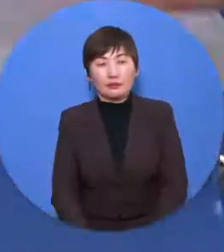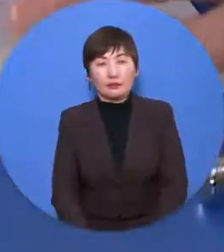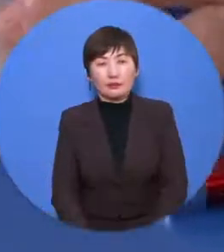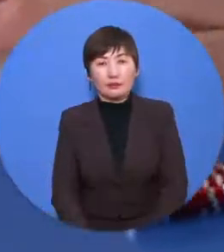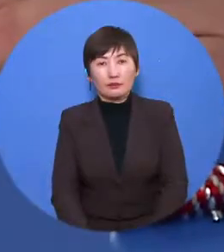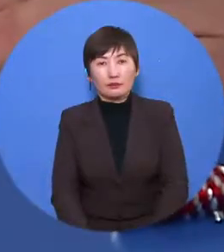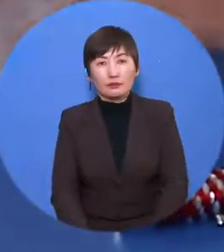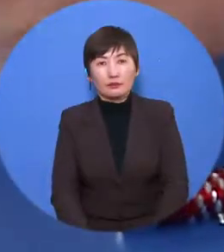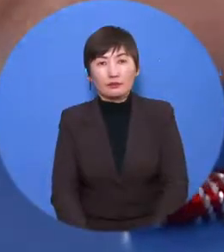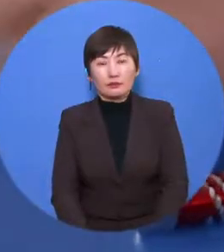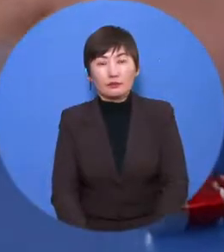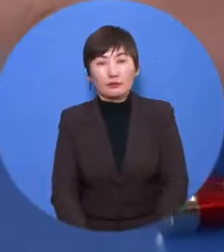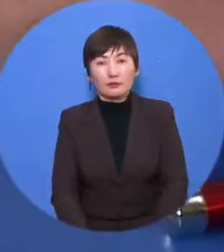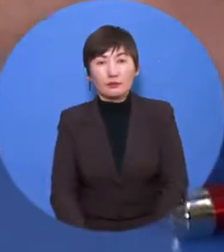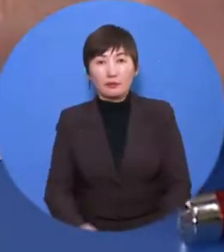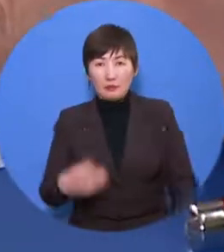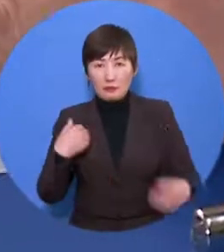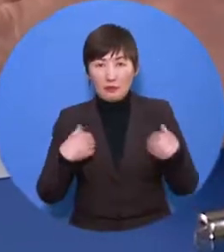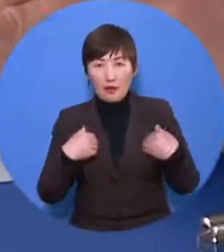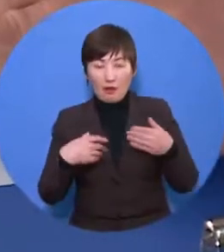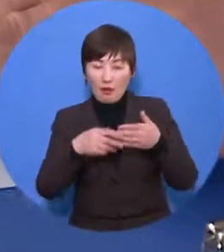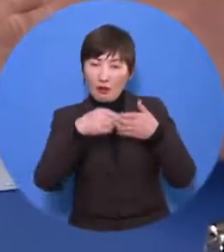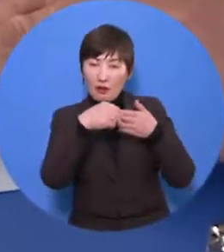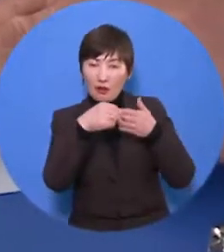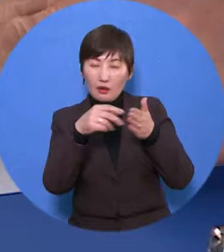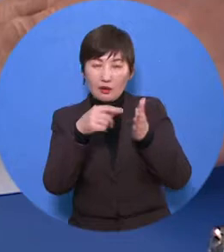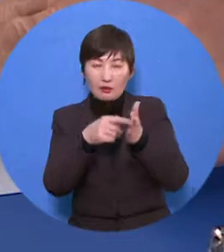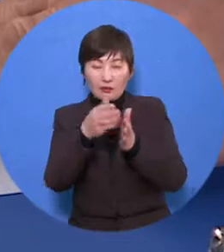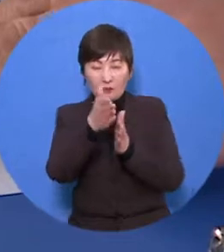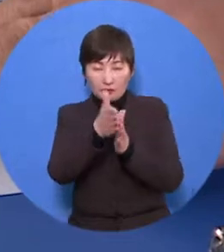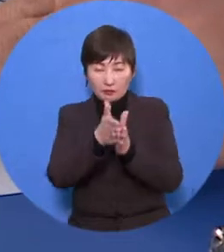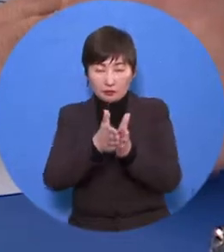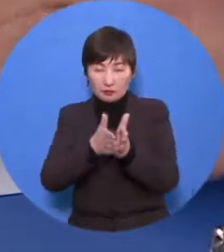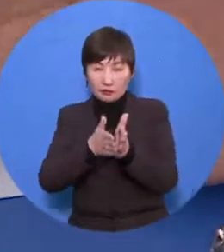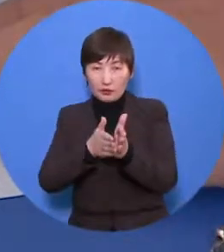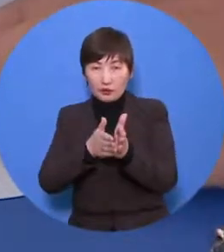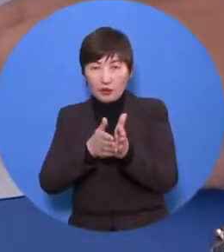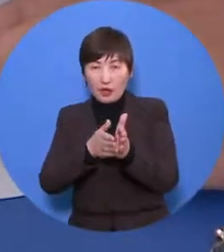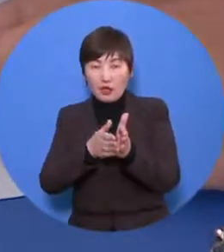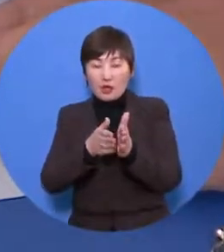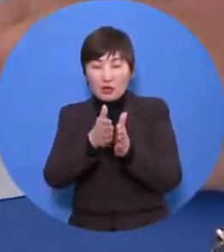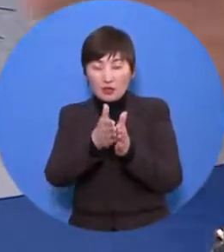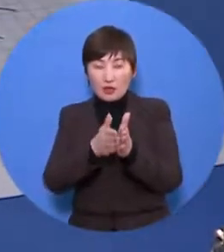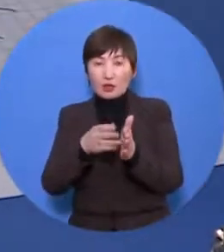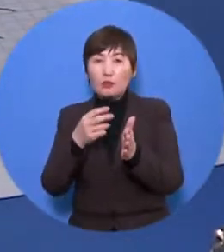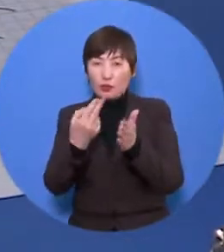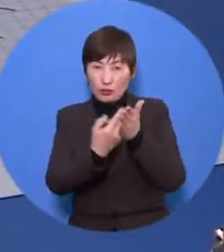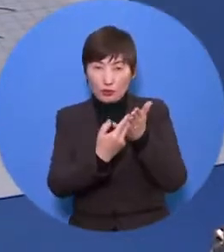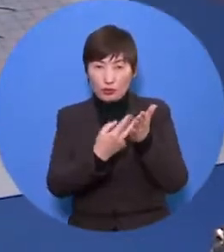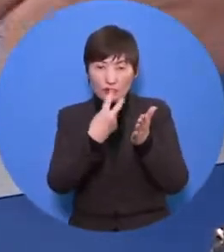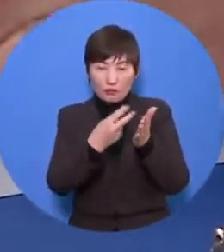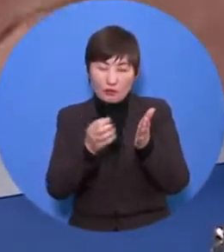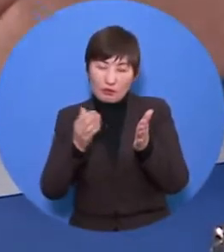За багш нь гялгар цаасан дээрээ тэгшмийнхэн тэнхлэгийг ингээд зурчээ. Тэгээд түүн